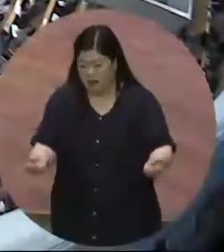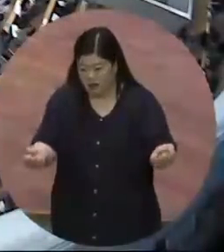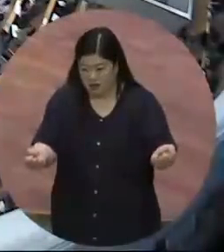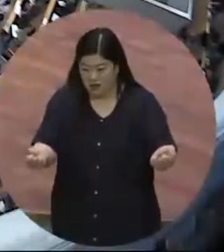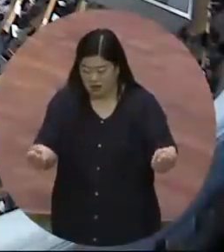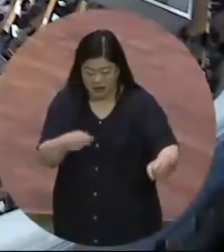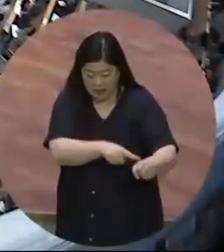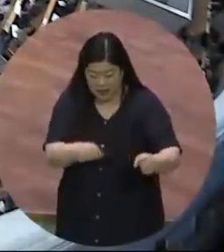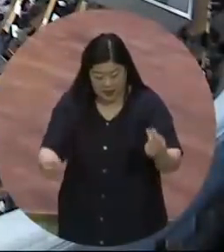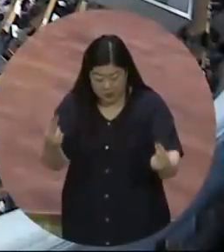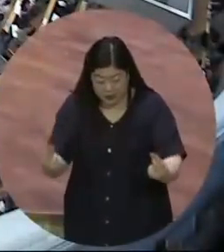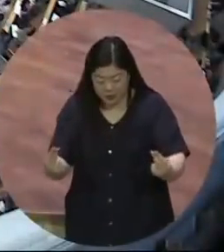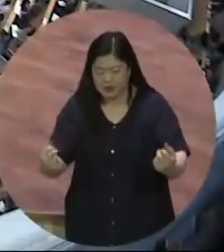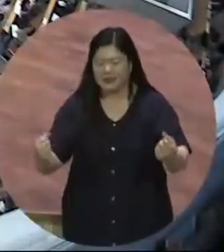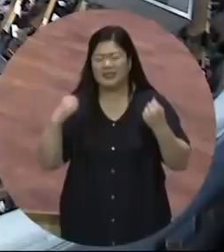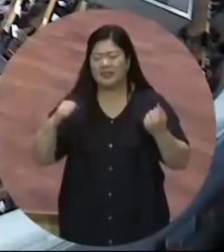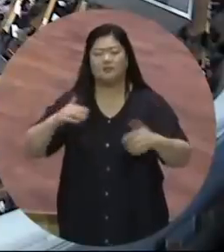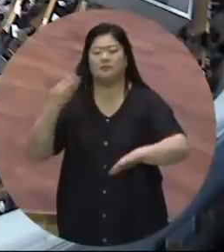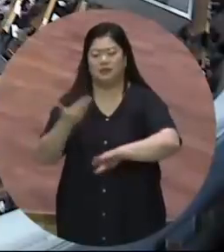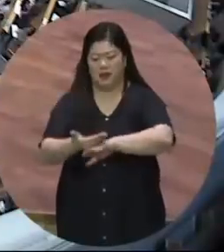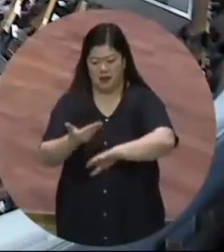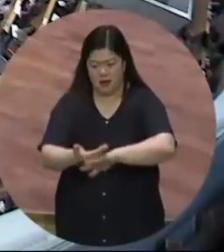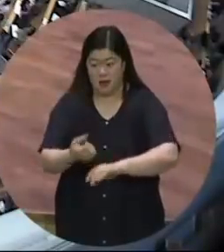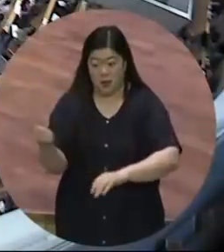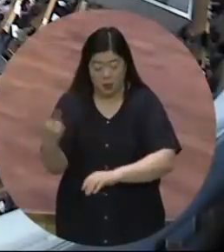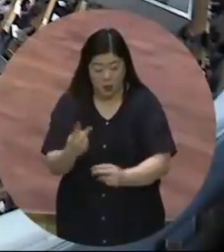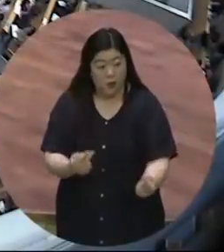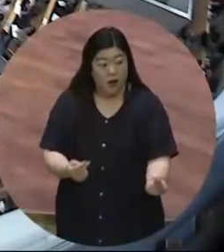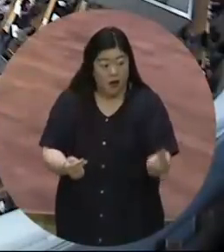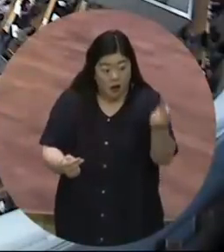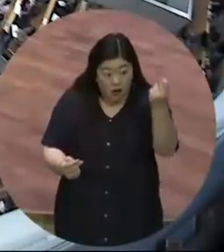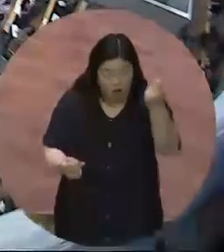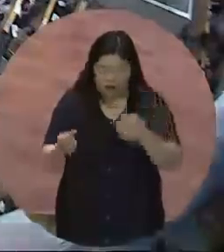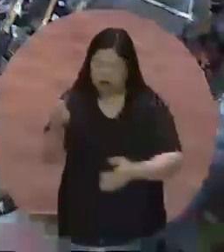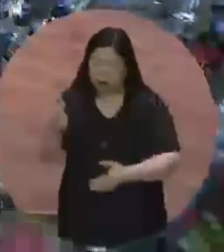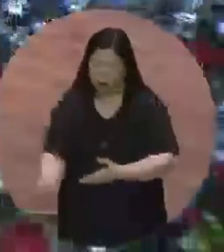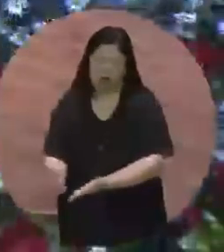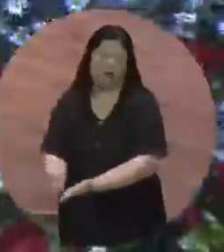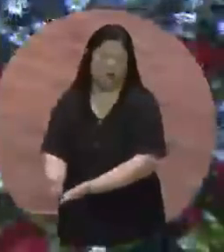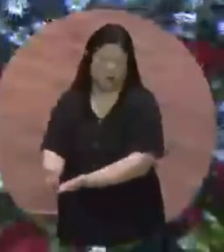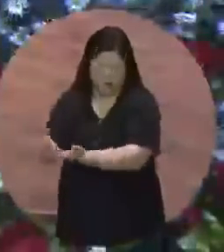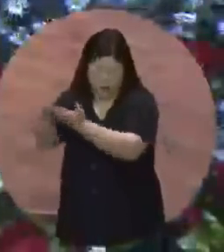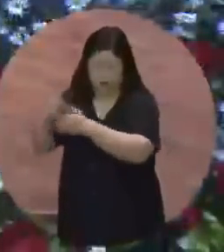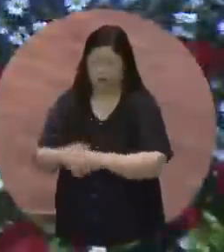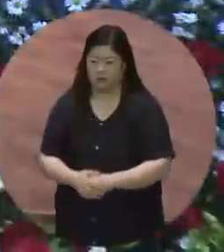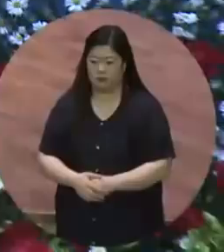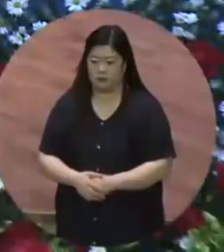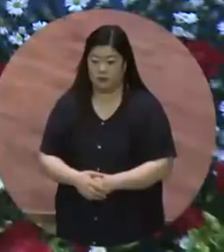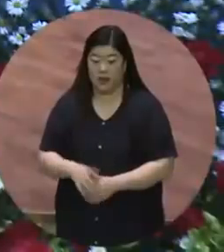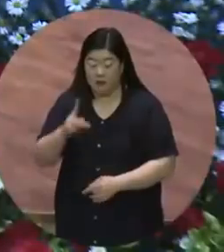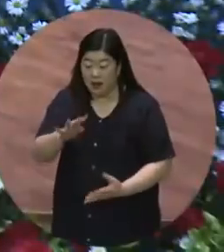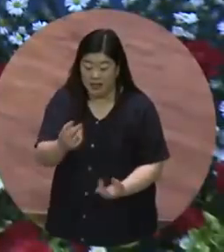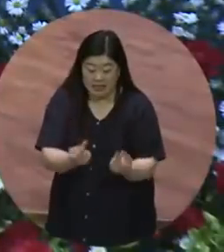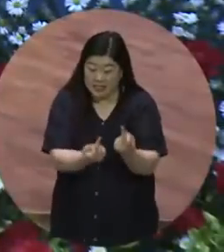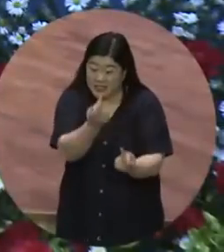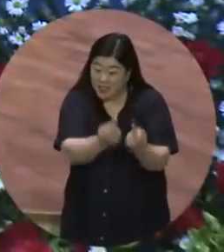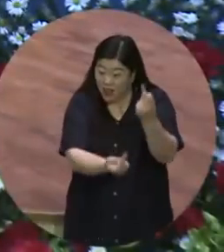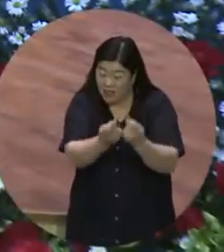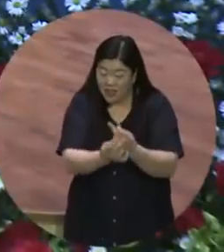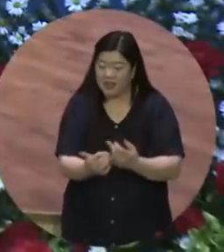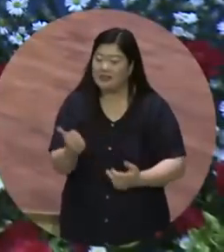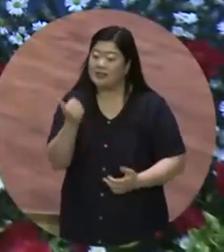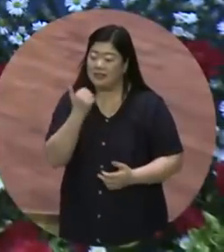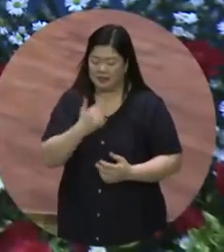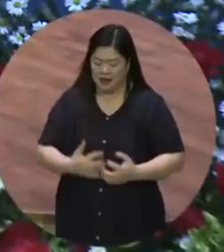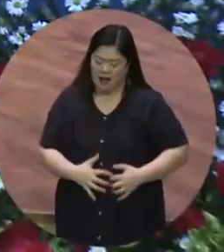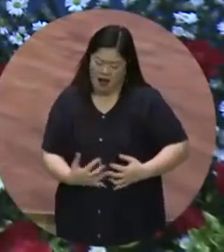족속보다 강하였고 큰 자가 어린 자를 섬기리라. 자, 상둥이가 잉태되었는데 배속에서 워낙 싸움을 많이 하니까 이삭과